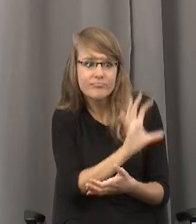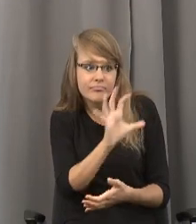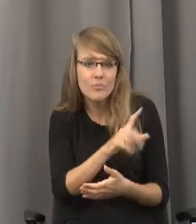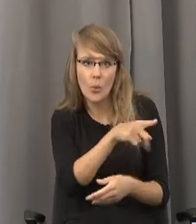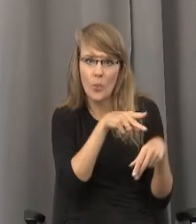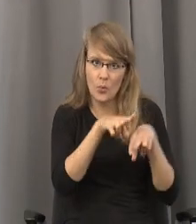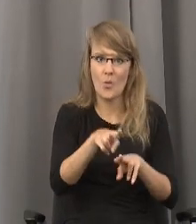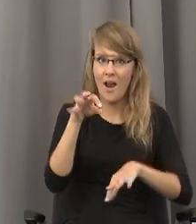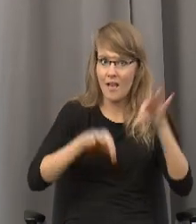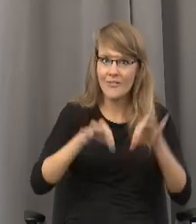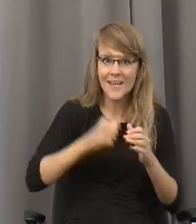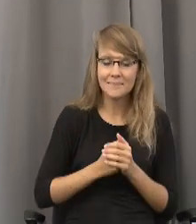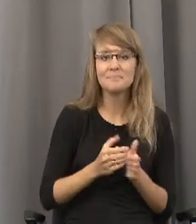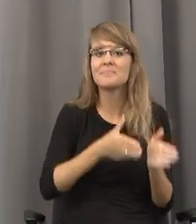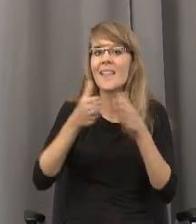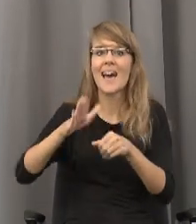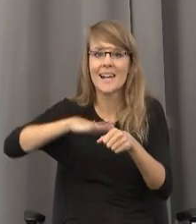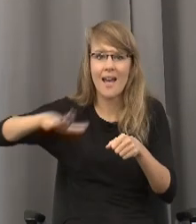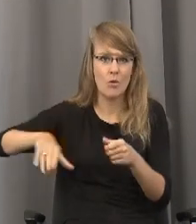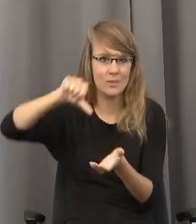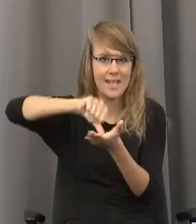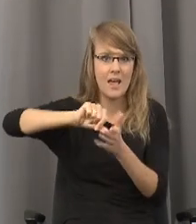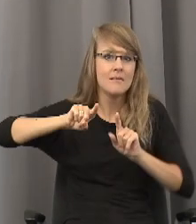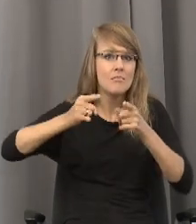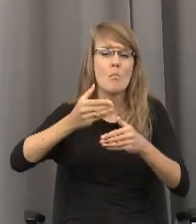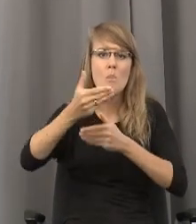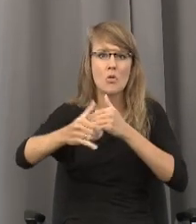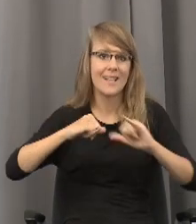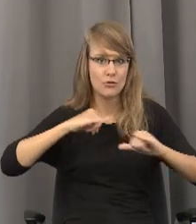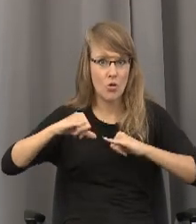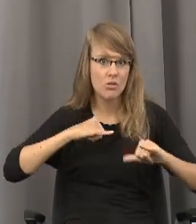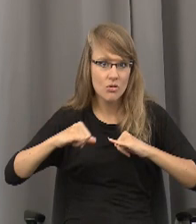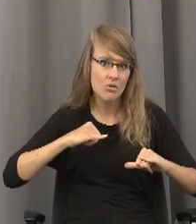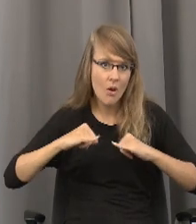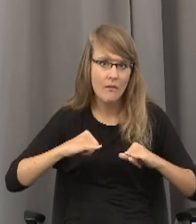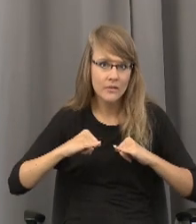naszej konferencji. W Radomiu Centrum Organizacji Pozarządowych